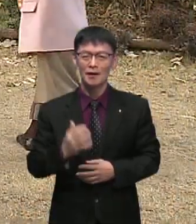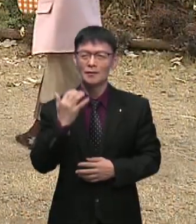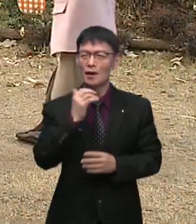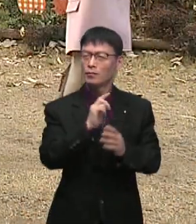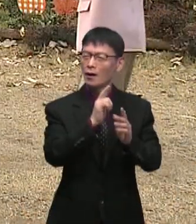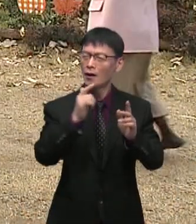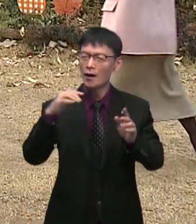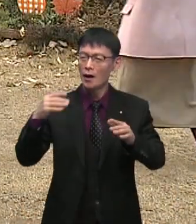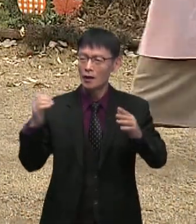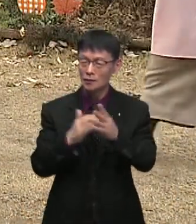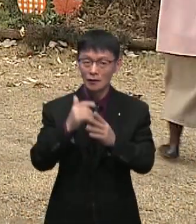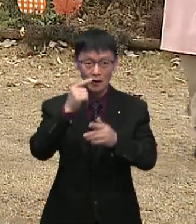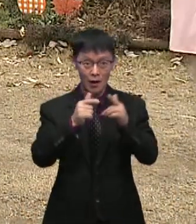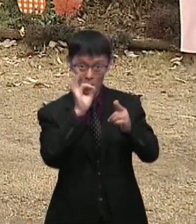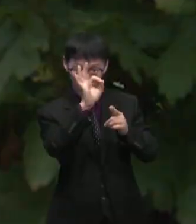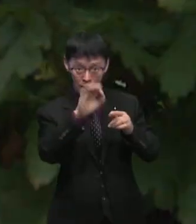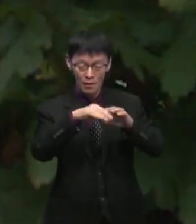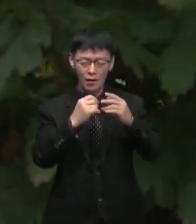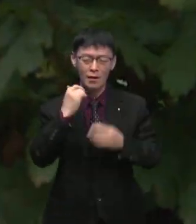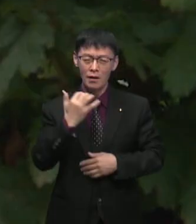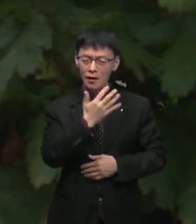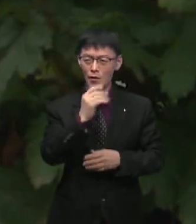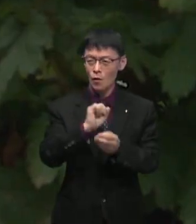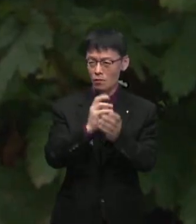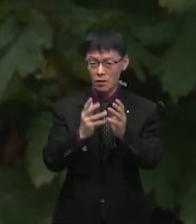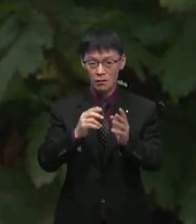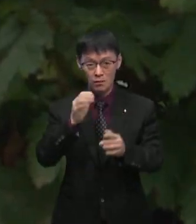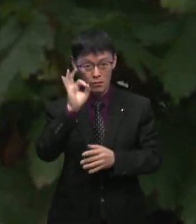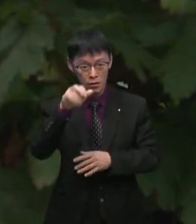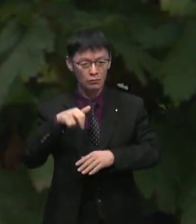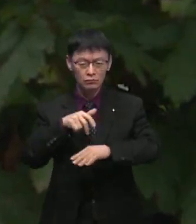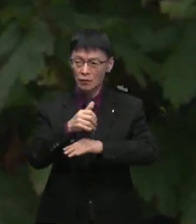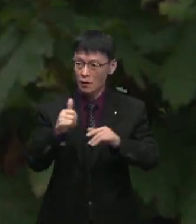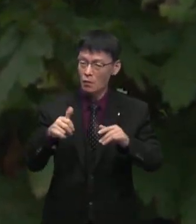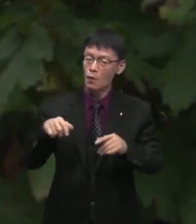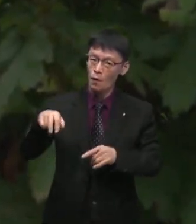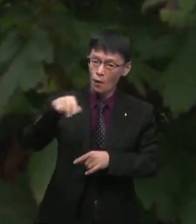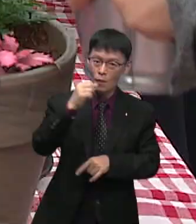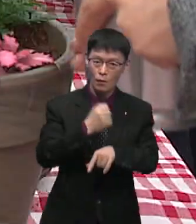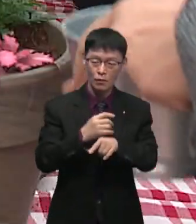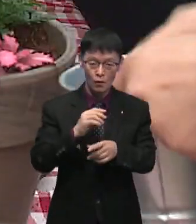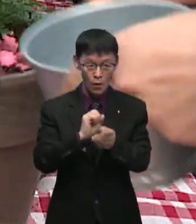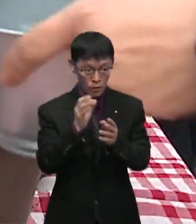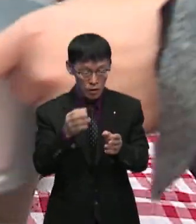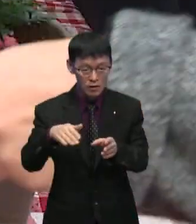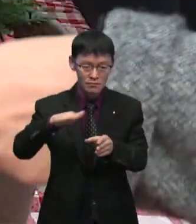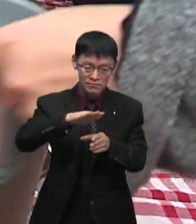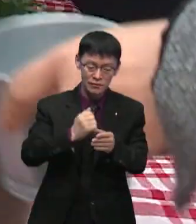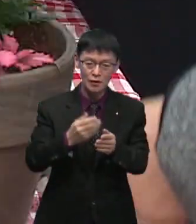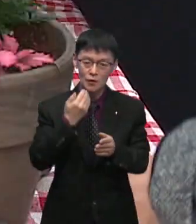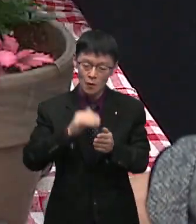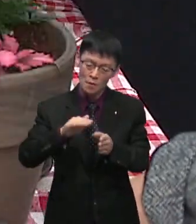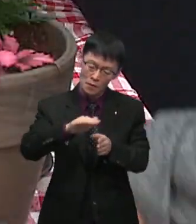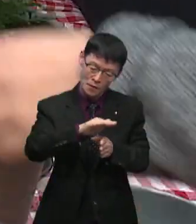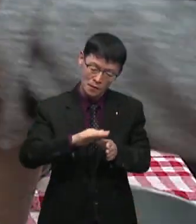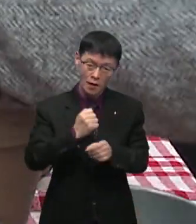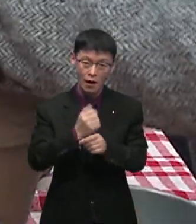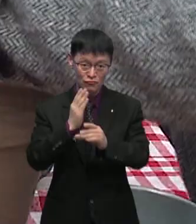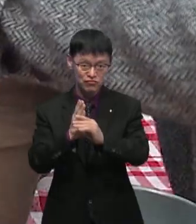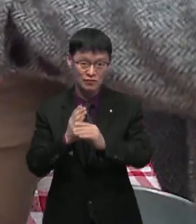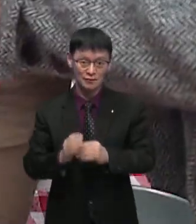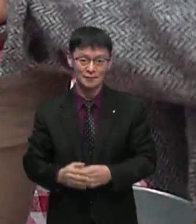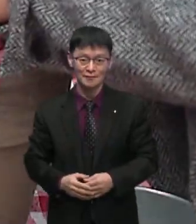울긋불긋 가을옷을 입은 나무와 아름답게 꽃이 핀 정원을 걷는 시민들. 화분에 흙을 담고 돌멩이들을 쌓아